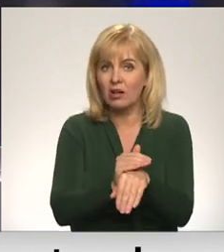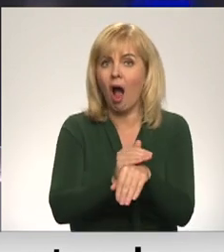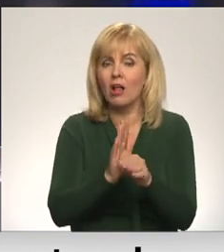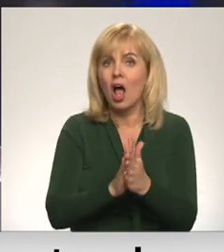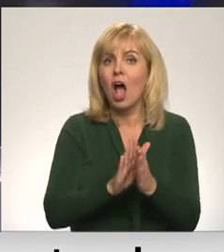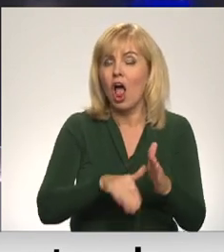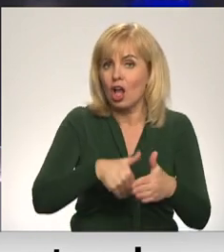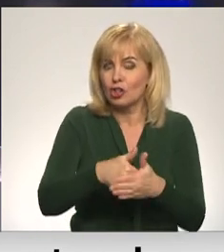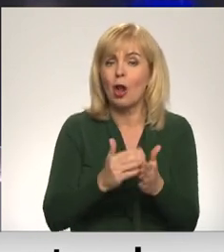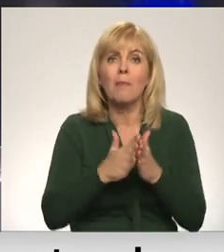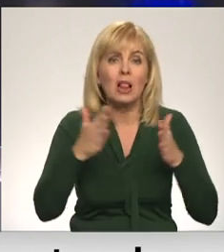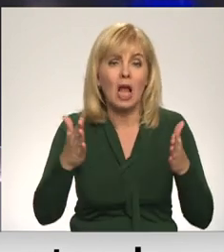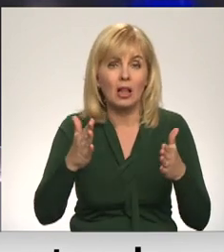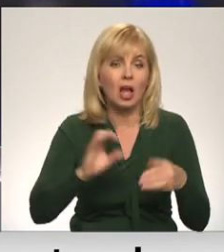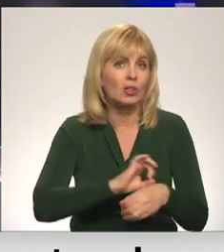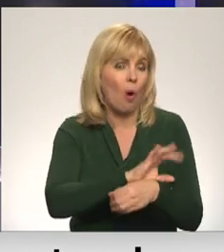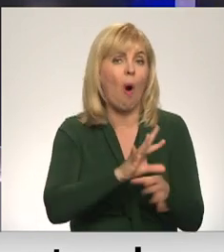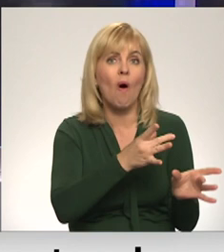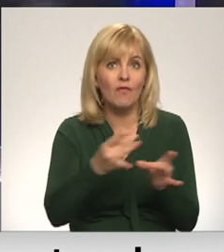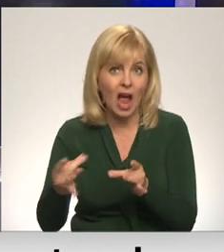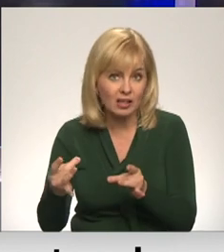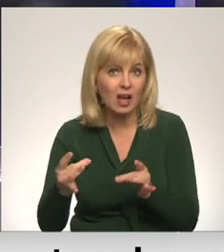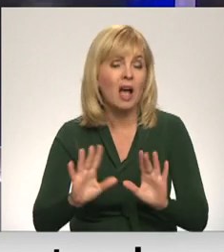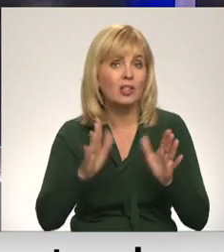lielākais Covid jaunu gadījumu skaits, un tas ir